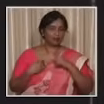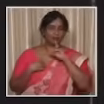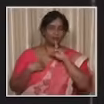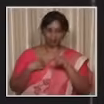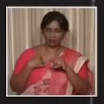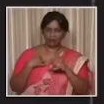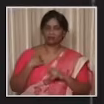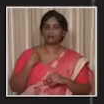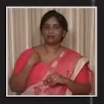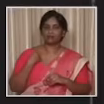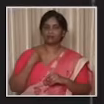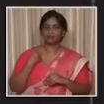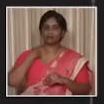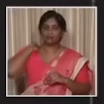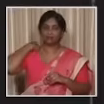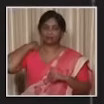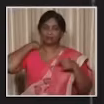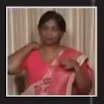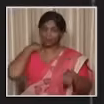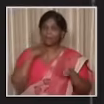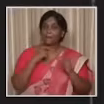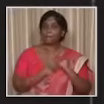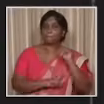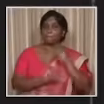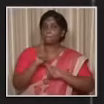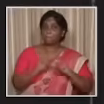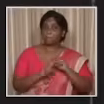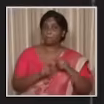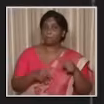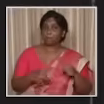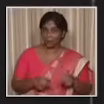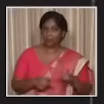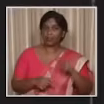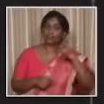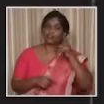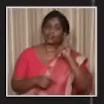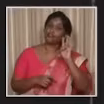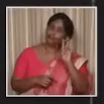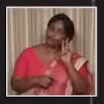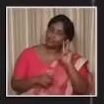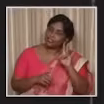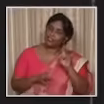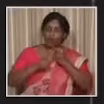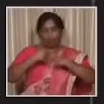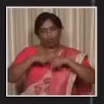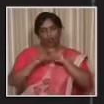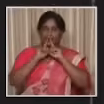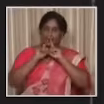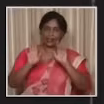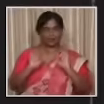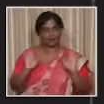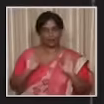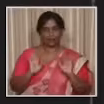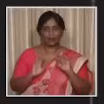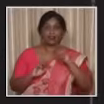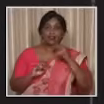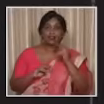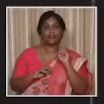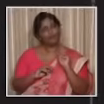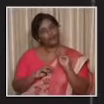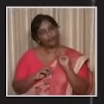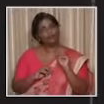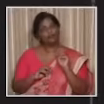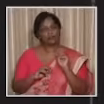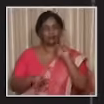මගේ මේ පාර්ලිමේන්තුවේ 225ම කියලා මං කියන්නේ නැහැ. බයි 220කට